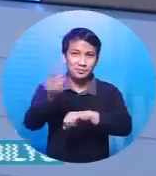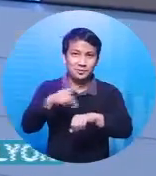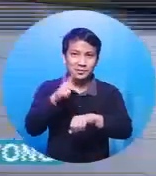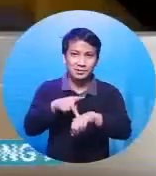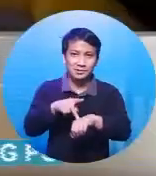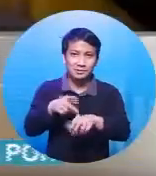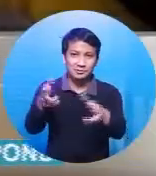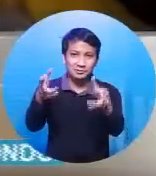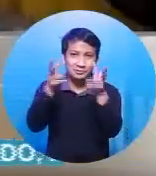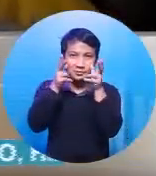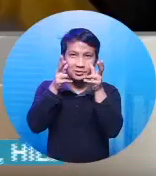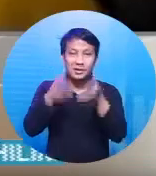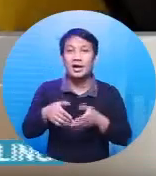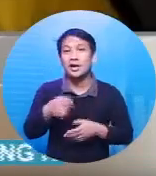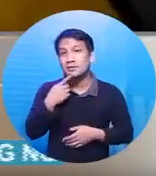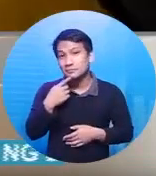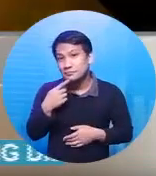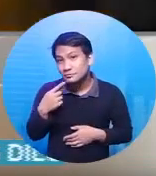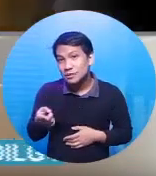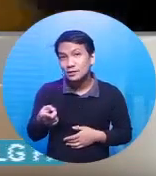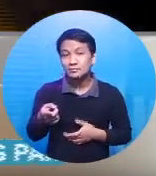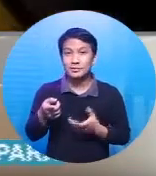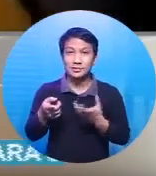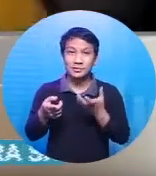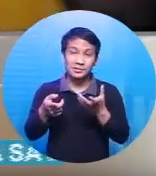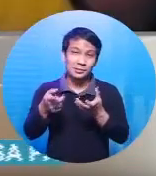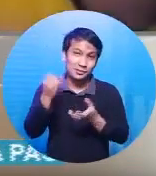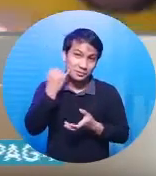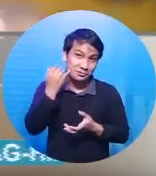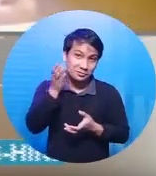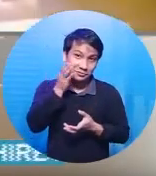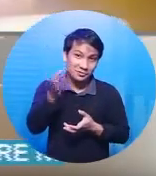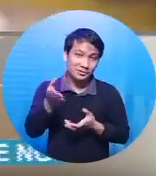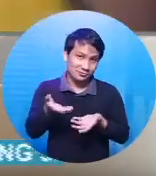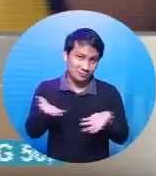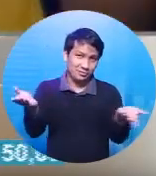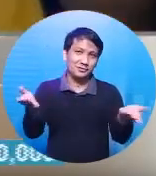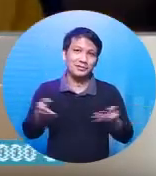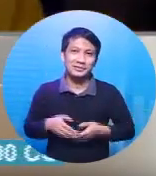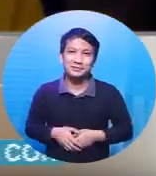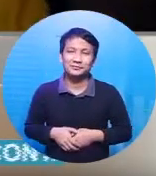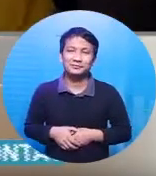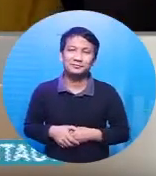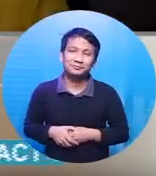public apology ni Madam Jennifer Chua. Go ahead po, ma'am.